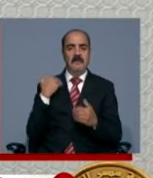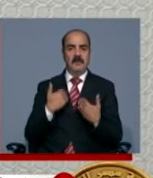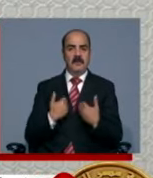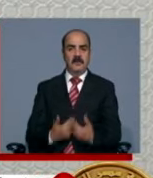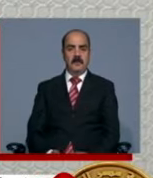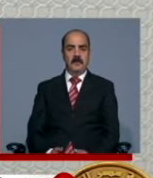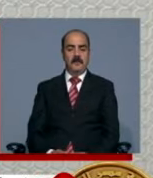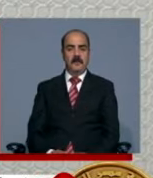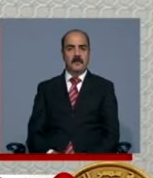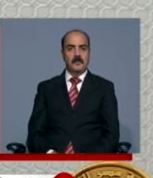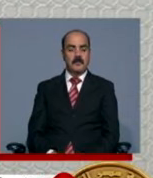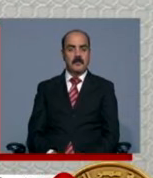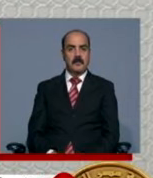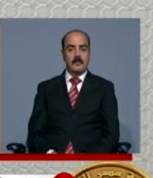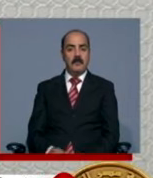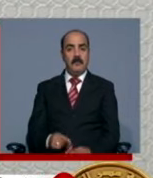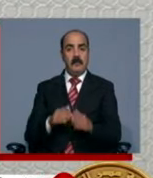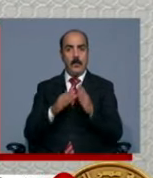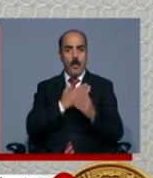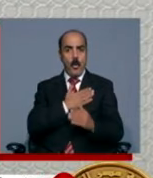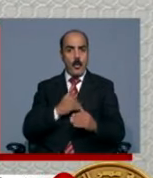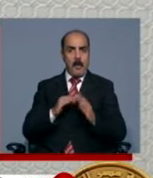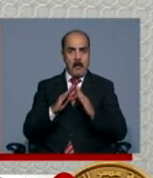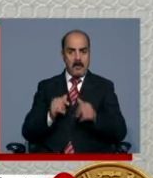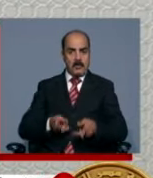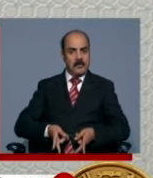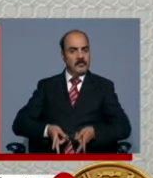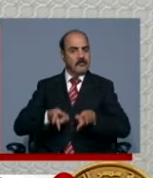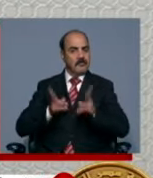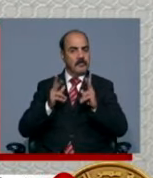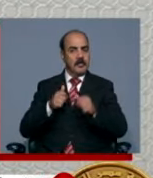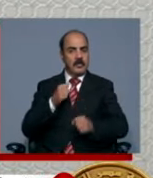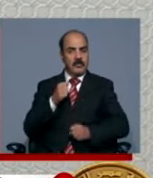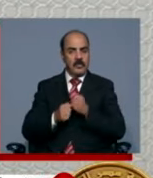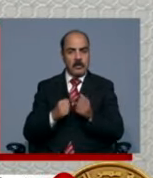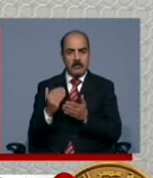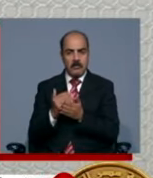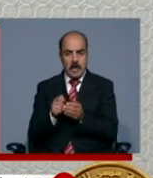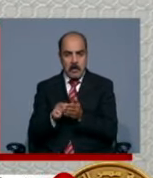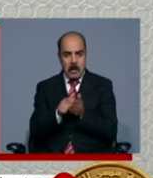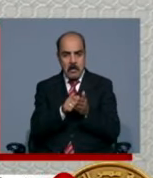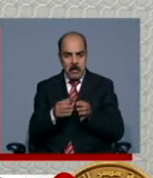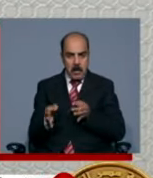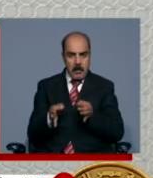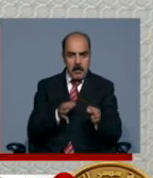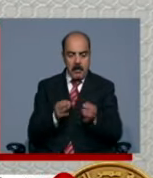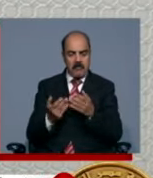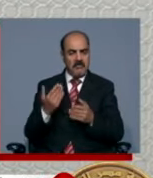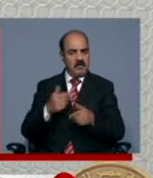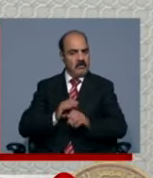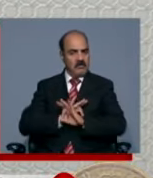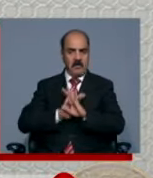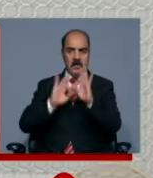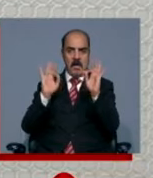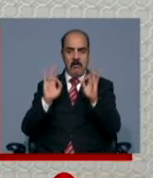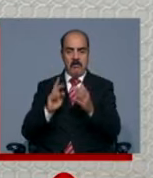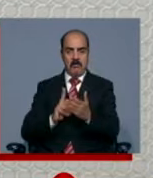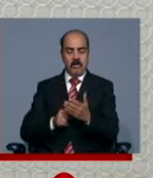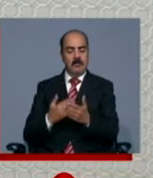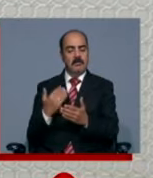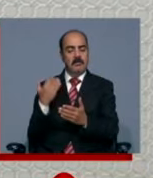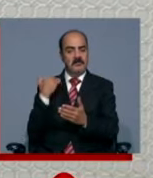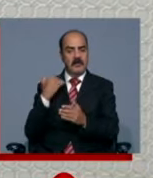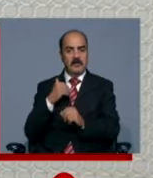هذا الإطار اتخذت الحكومة مؤخرا مجموعة من الخطوات والإجراءات الطموحة